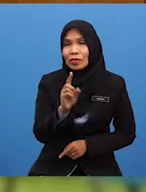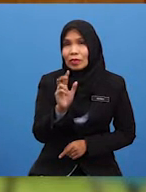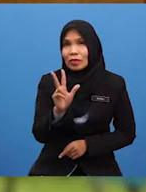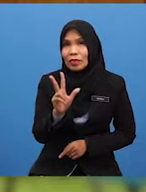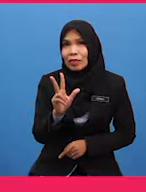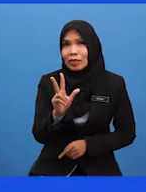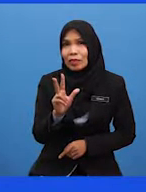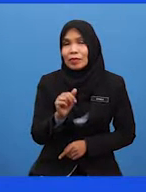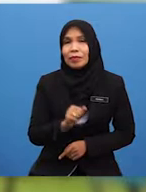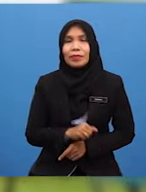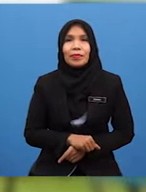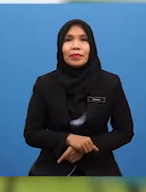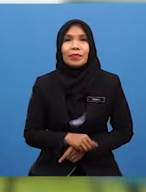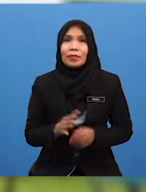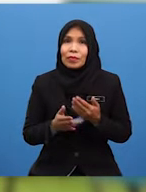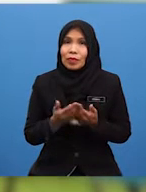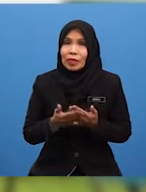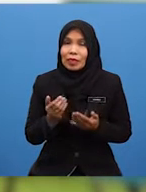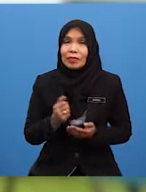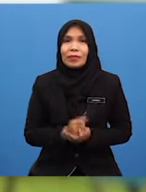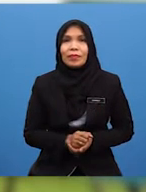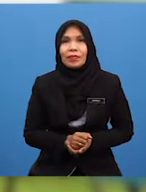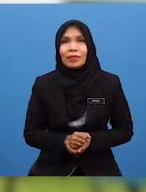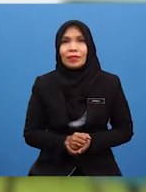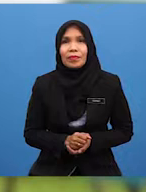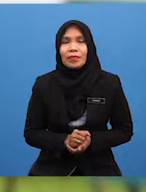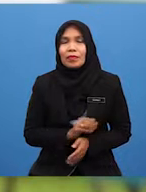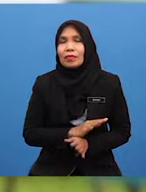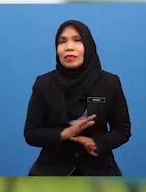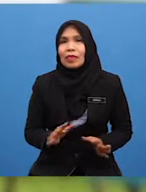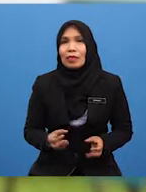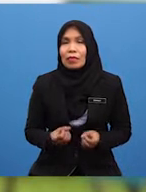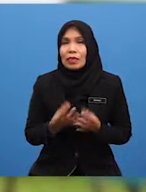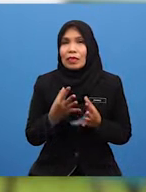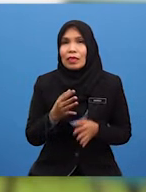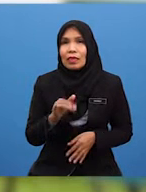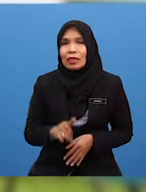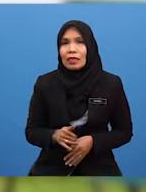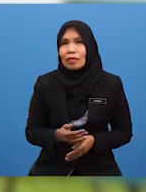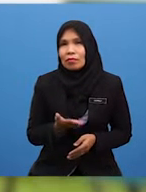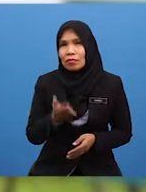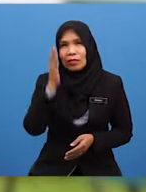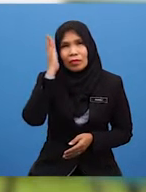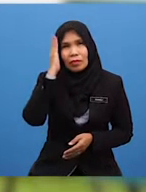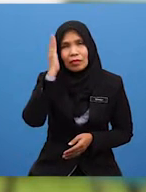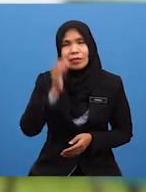K.13. Mudah bukan? Tidak banyak sebenarnya yang perlu kamu hafal.